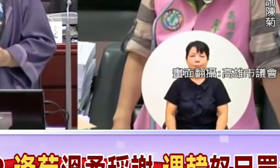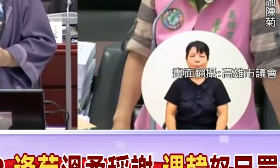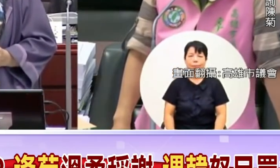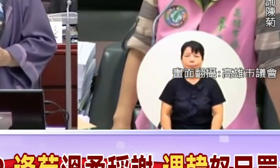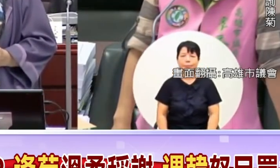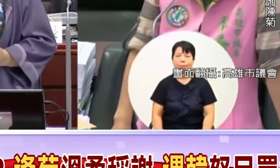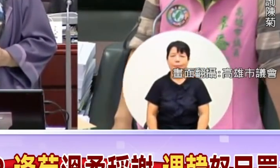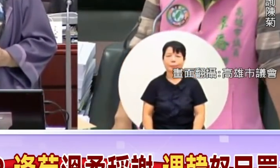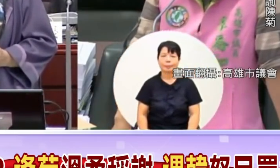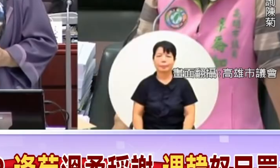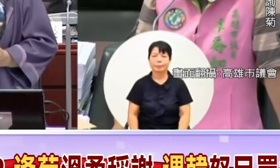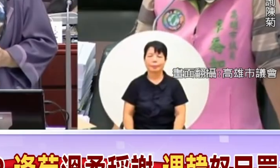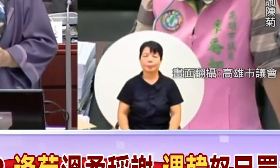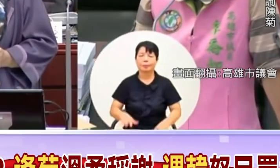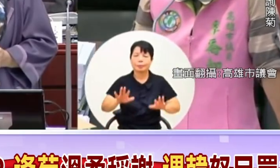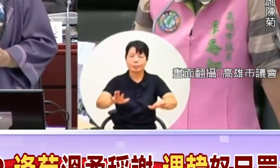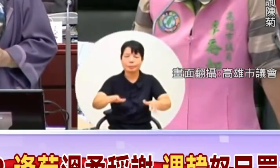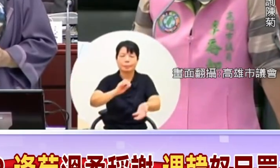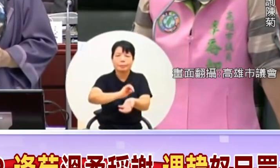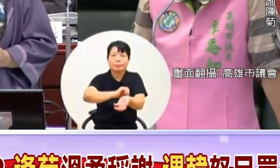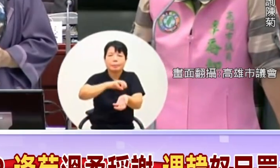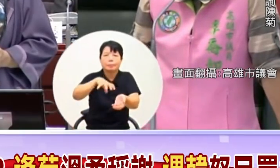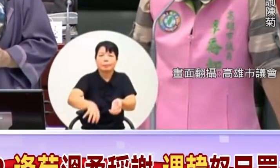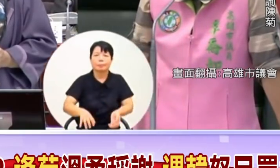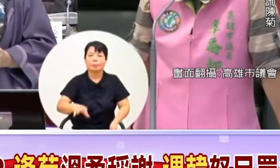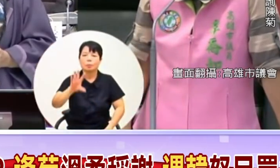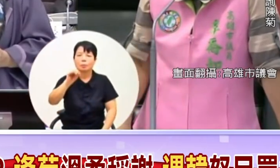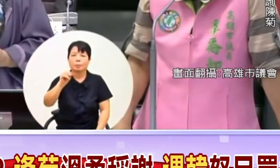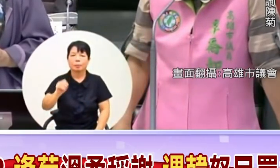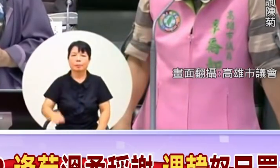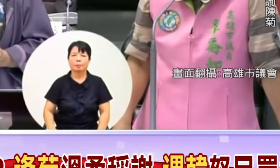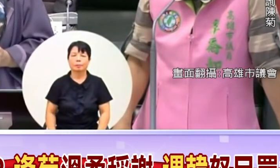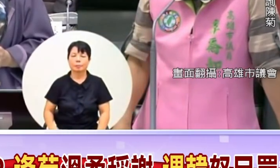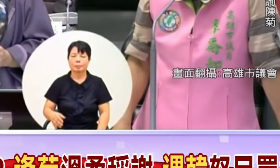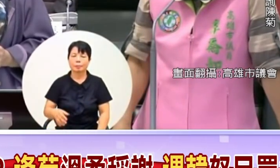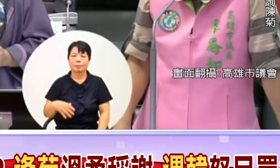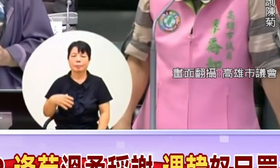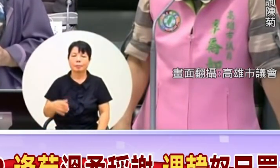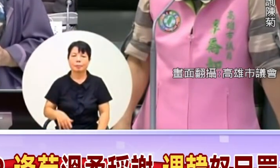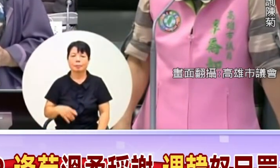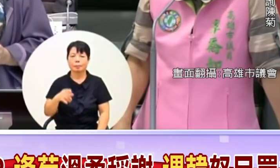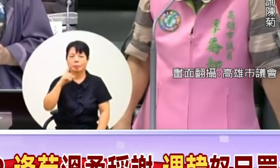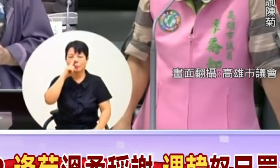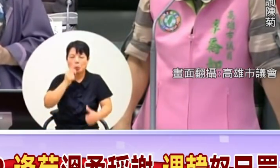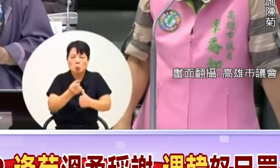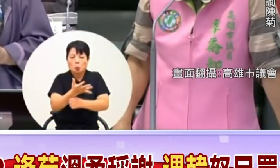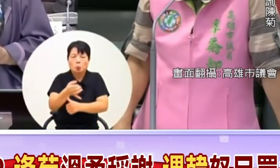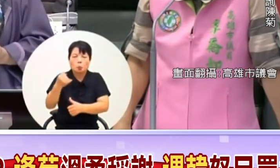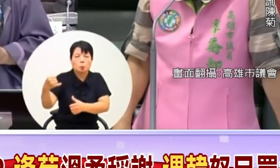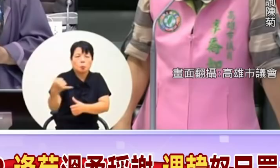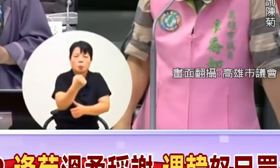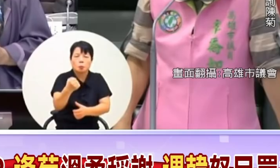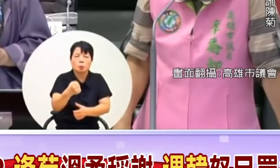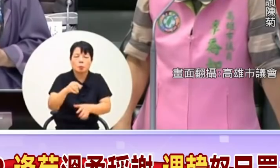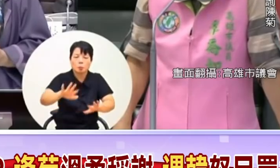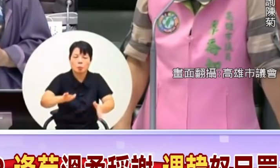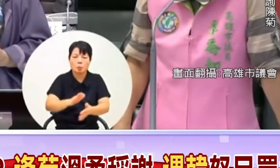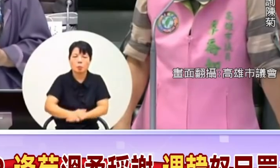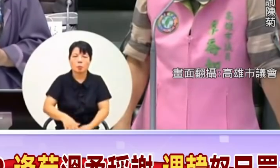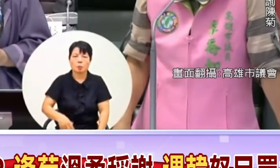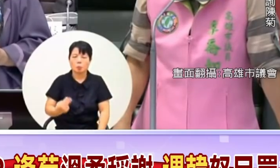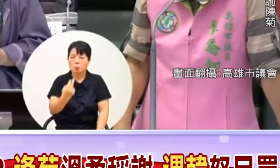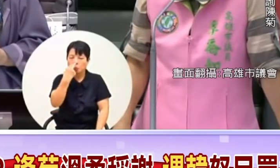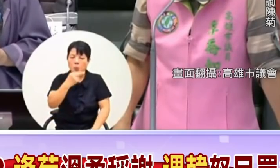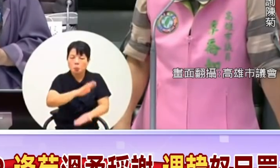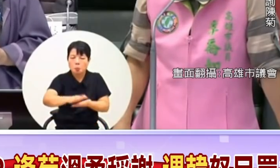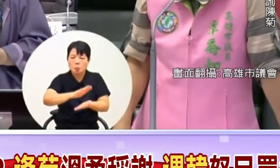洗脑的情况下，韩市长当初到高雄去选的时候，大家都说这是一个不可能的任务， 是 怎么可能呢？在这么深绿的地